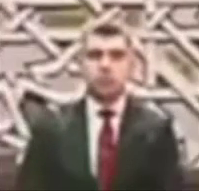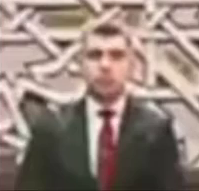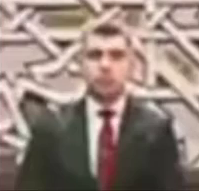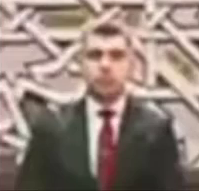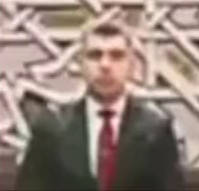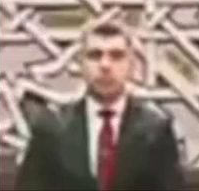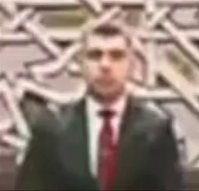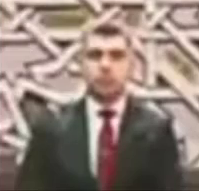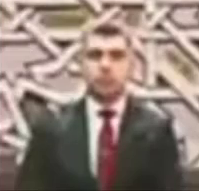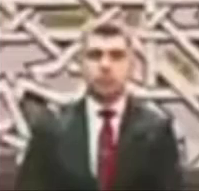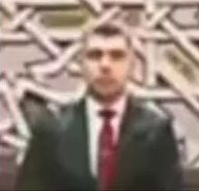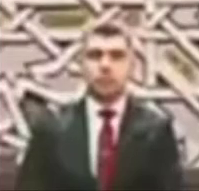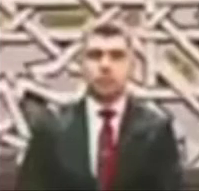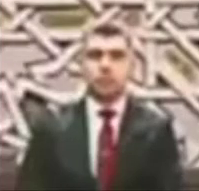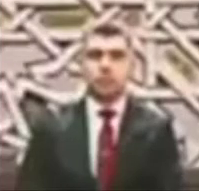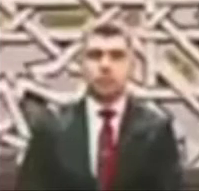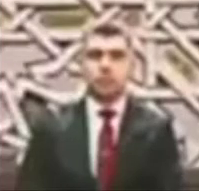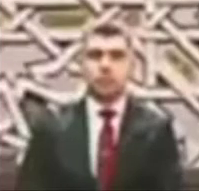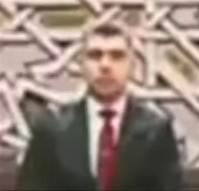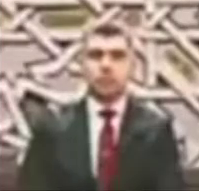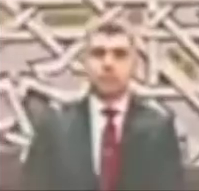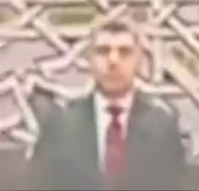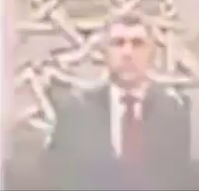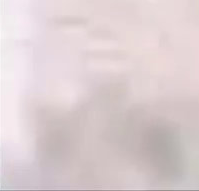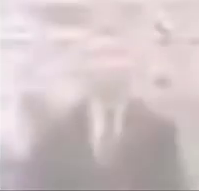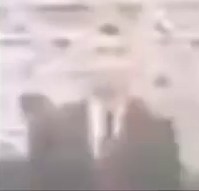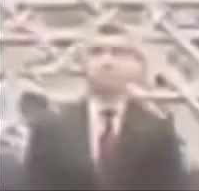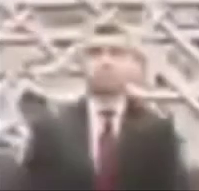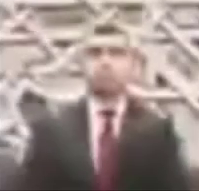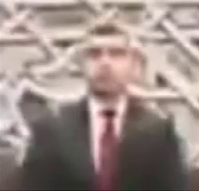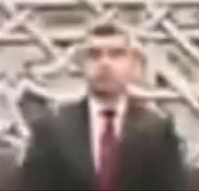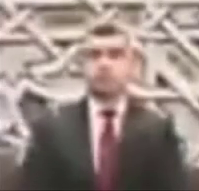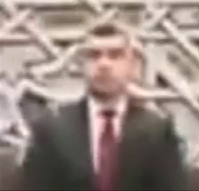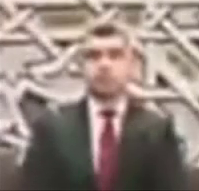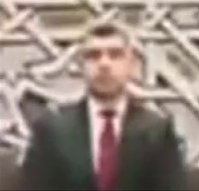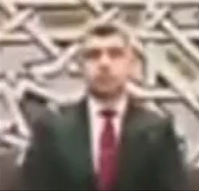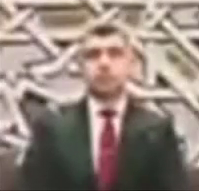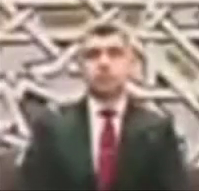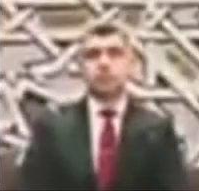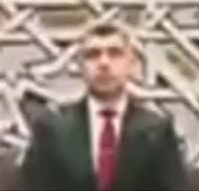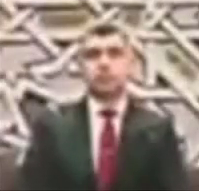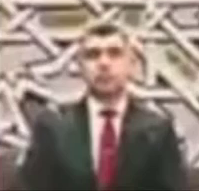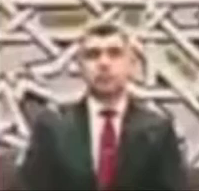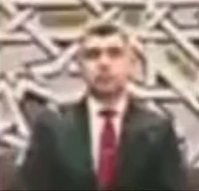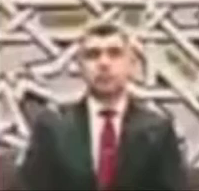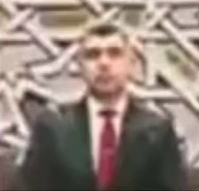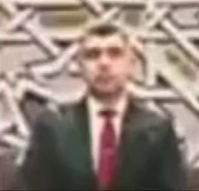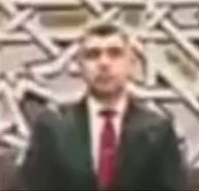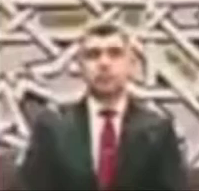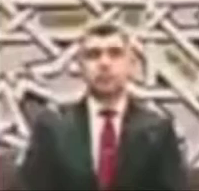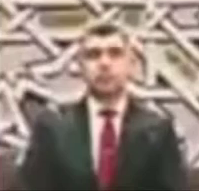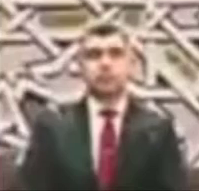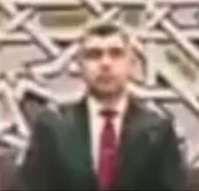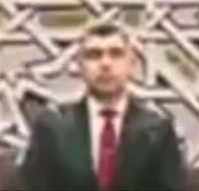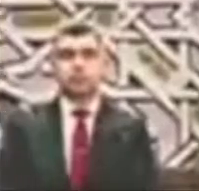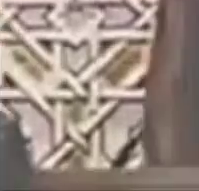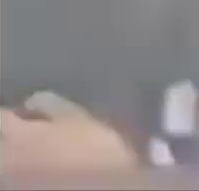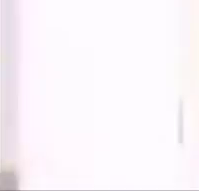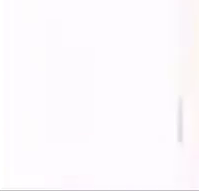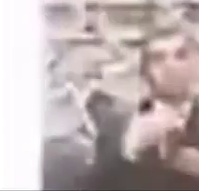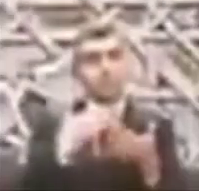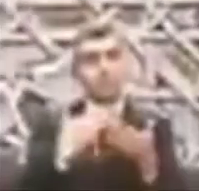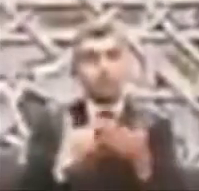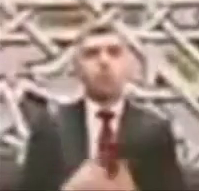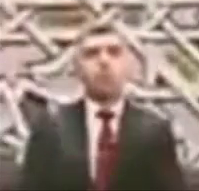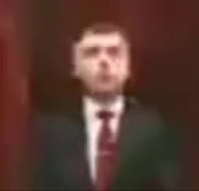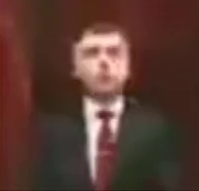هذا صافي راه المغاربه كيشوفوا فيكم وكيشوفوا المستوى الممثلين ديالهم.